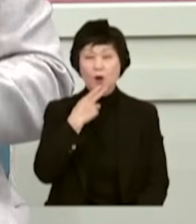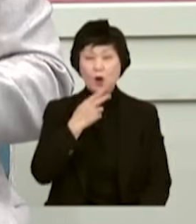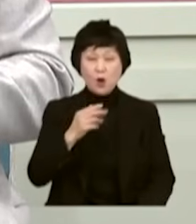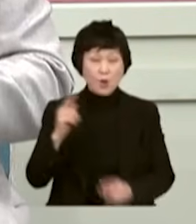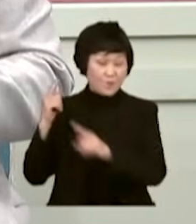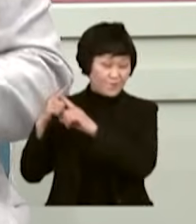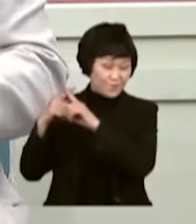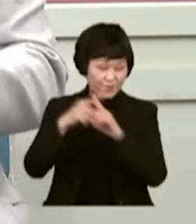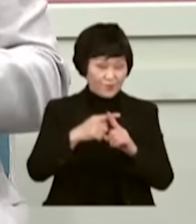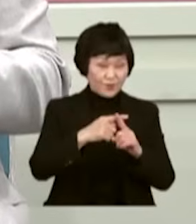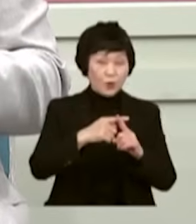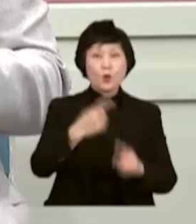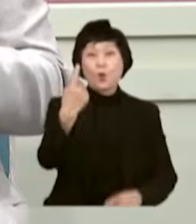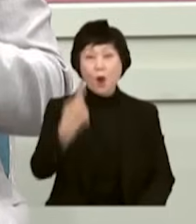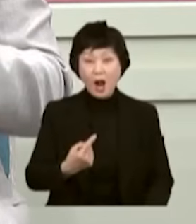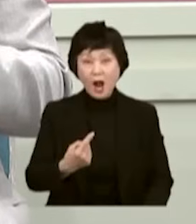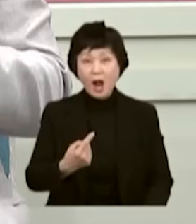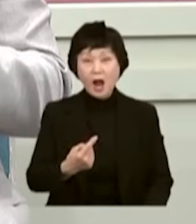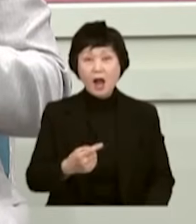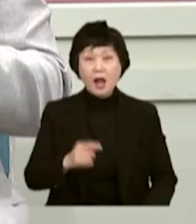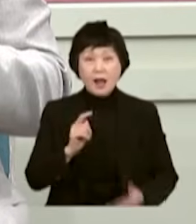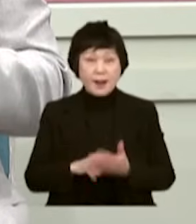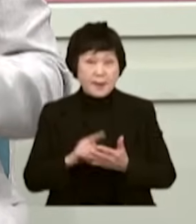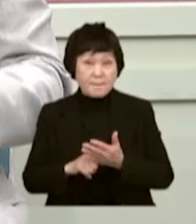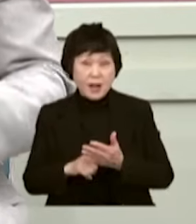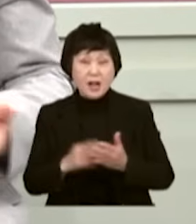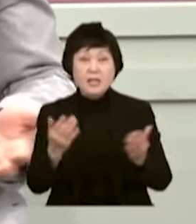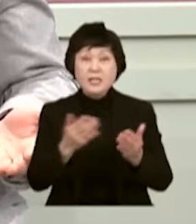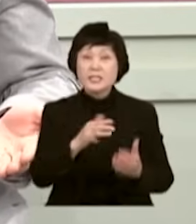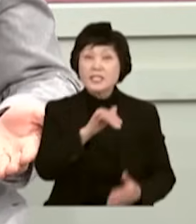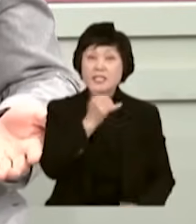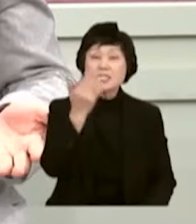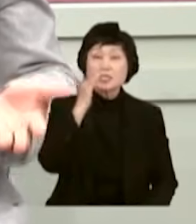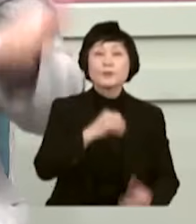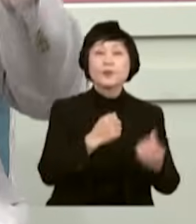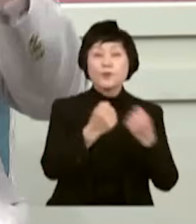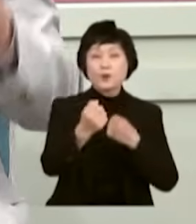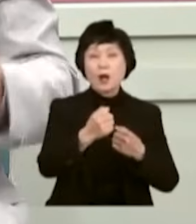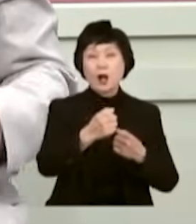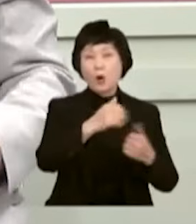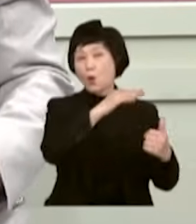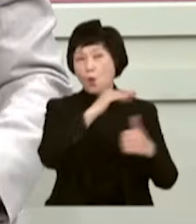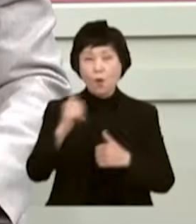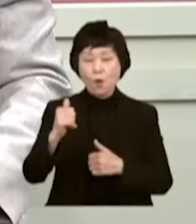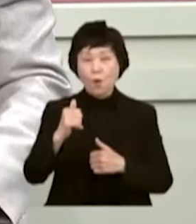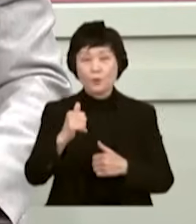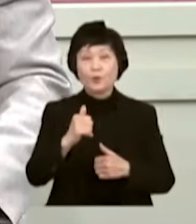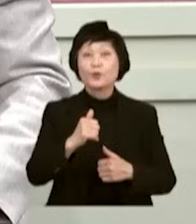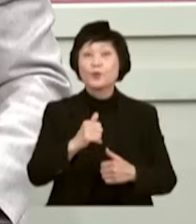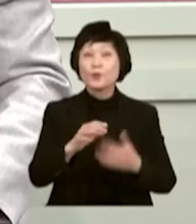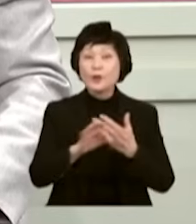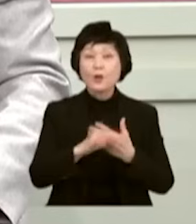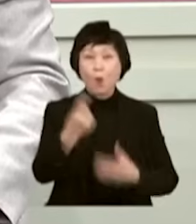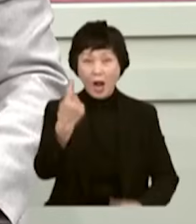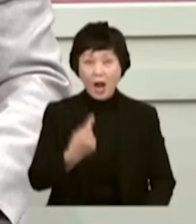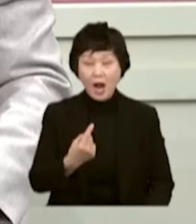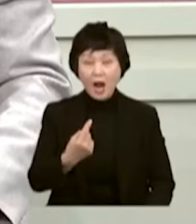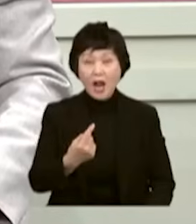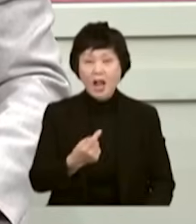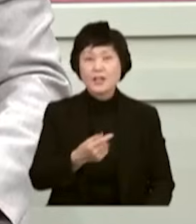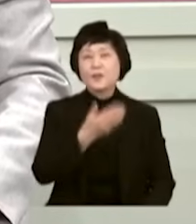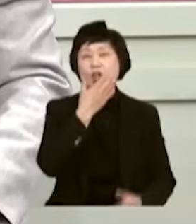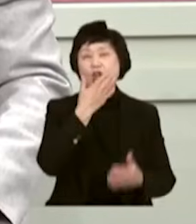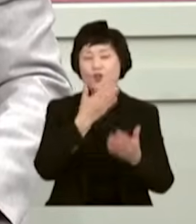얘기할 때도 스케줄을 바꿔서 올 정도로 네. 정말 우리 교회 부흥에 한 걸음을 귀하게